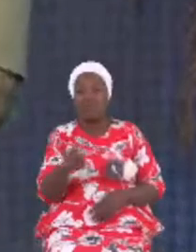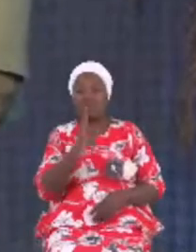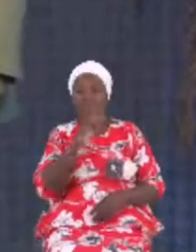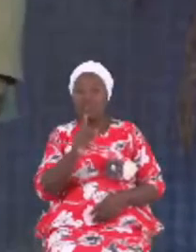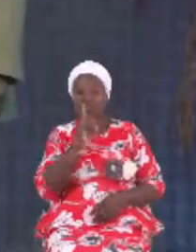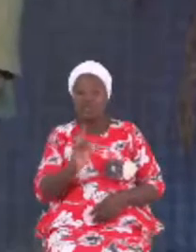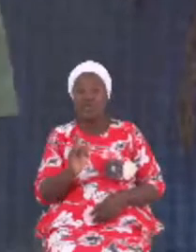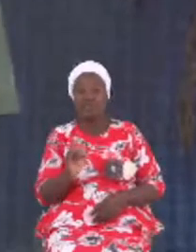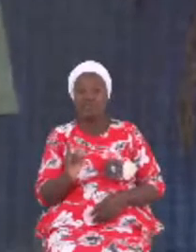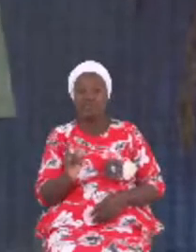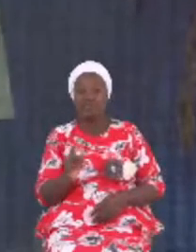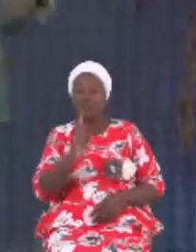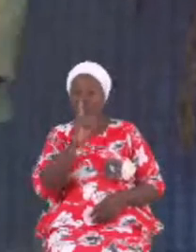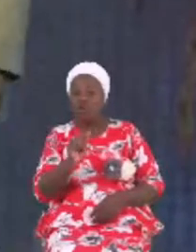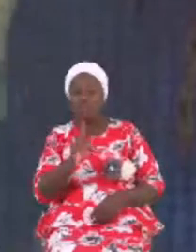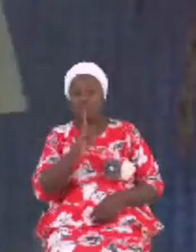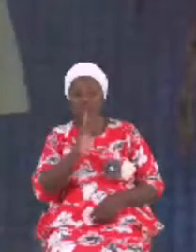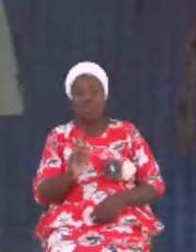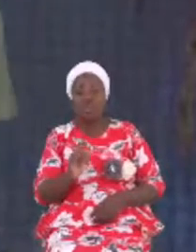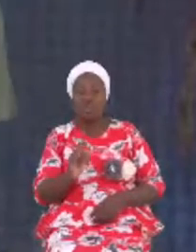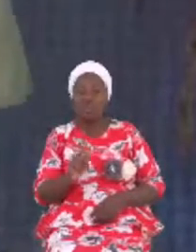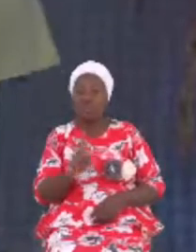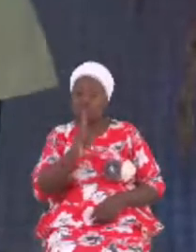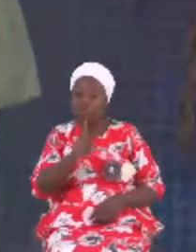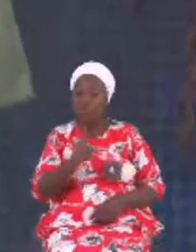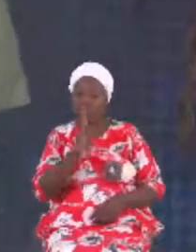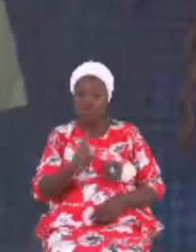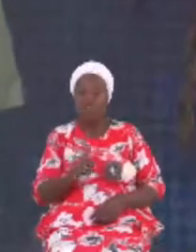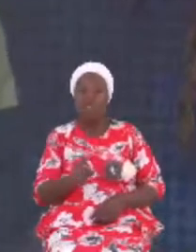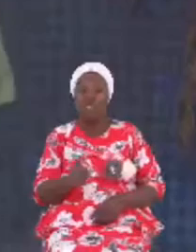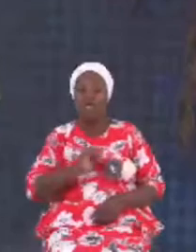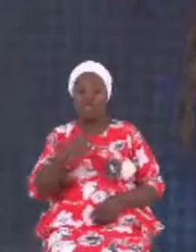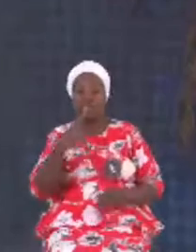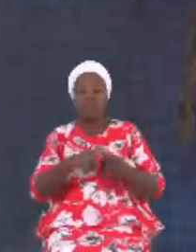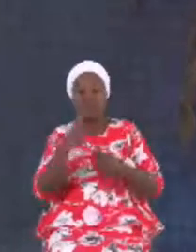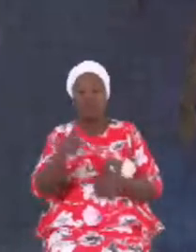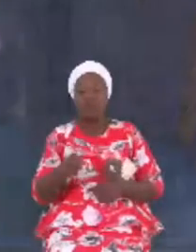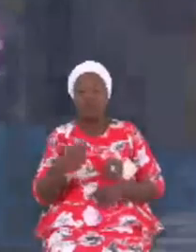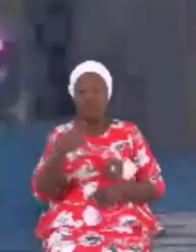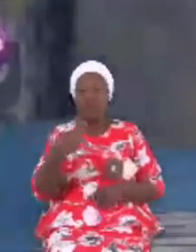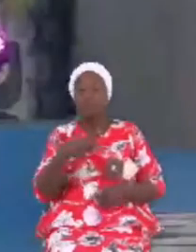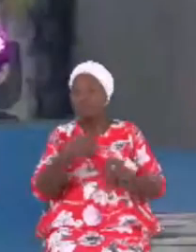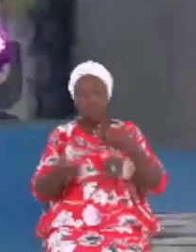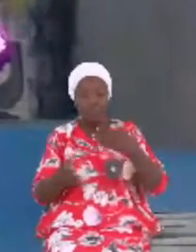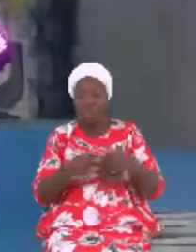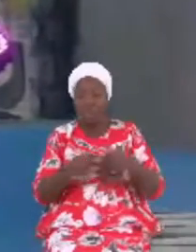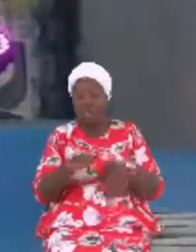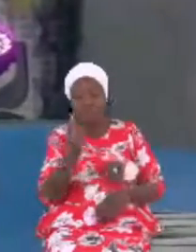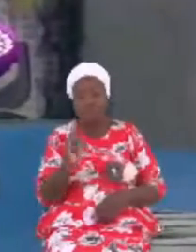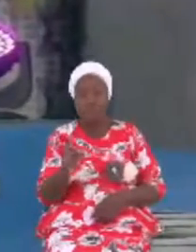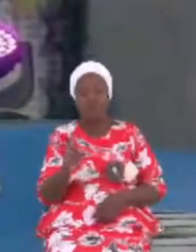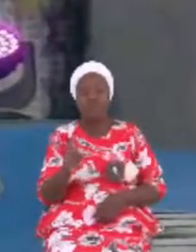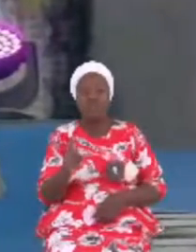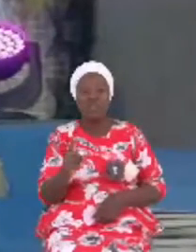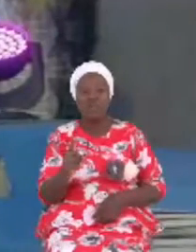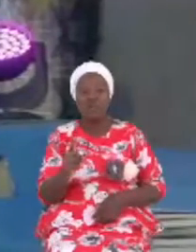Jésus leur répliqua, en vérité, avec assurance, je vous le dis, quiconque se